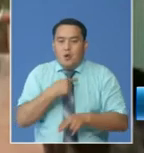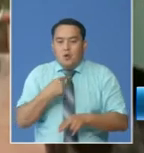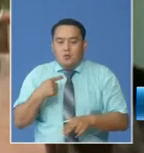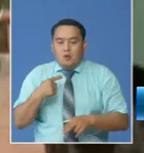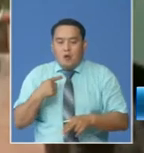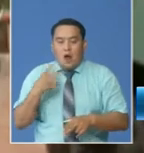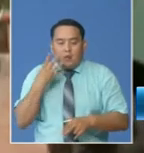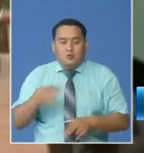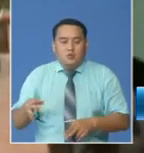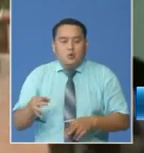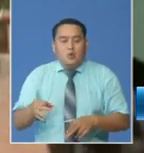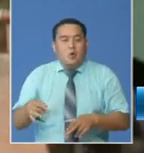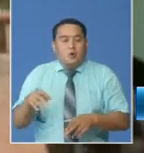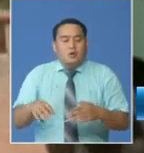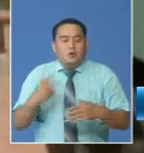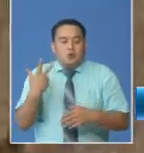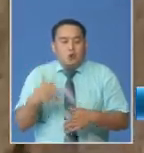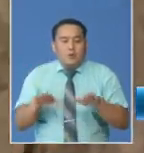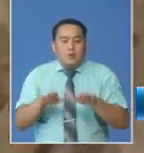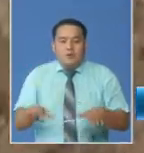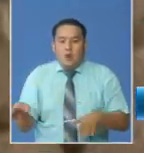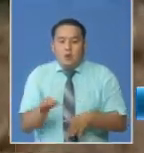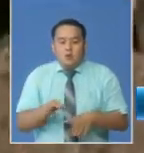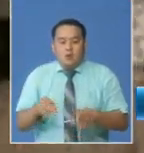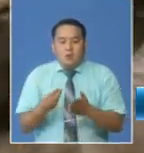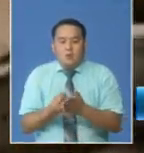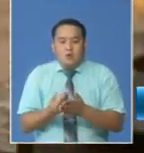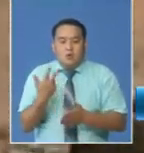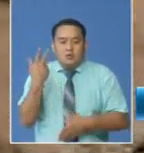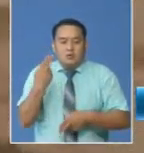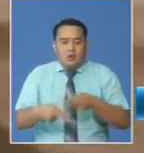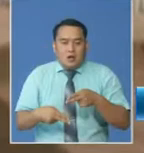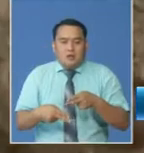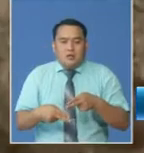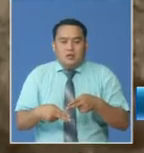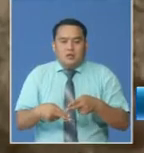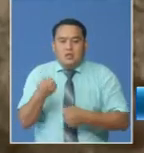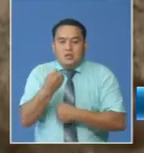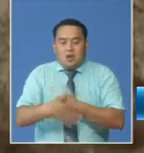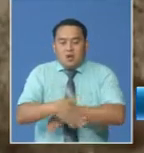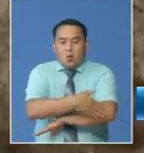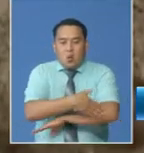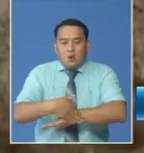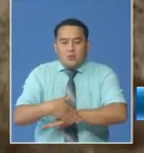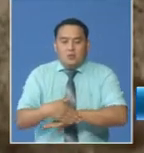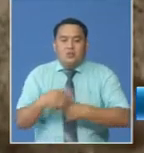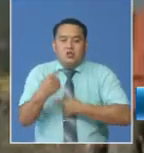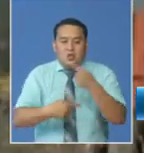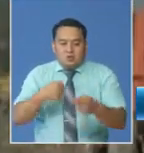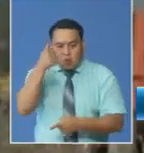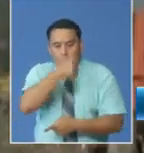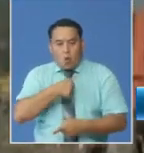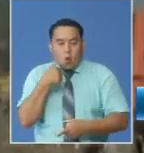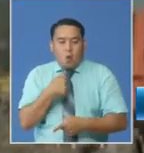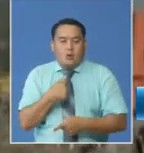центре завершается капитальный ремонт 3 участков улично-дорожной сети для разгрузки центральных улиц. Буквально через год в Кокшетау